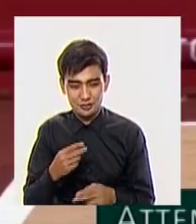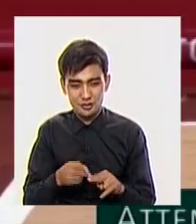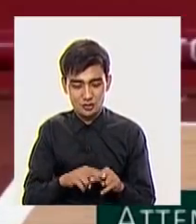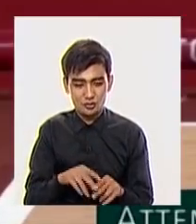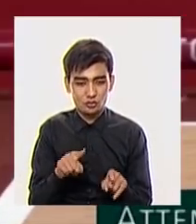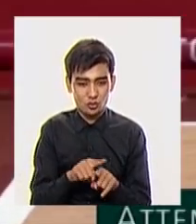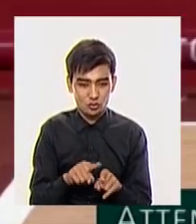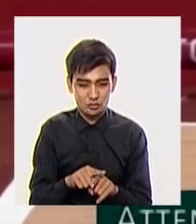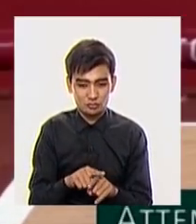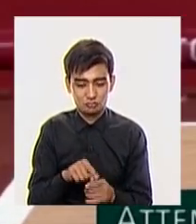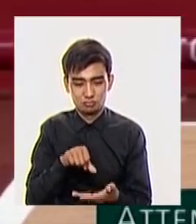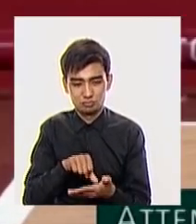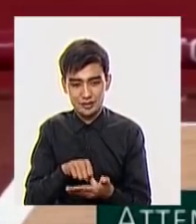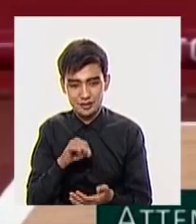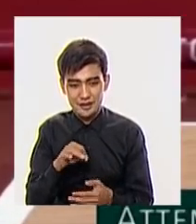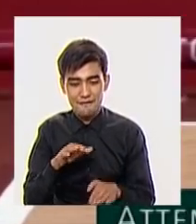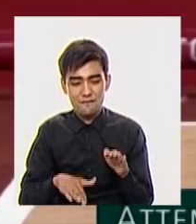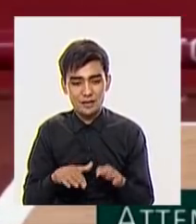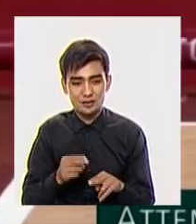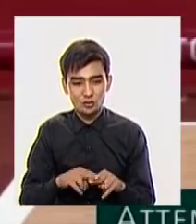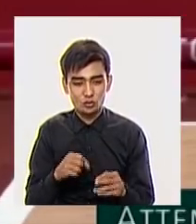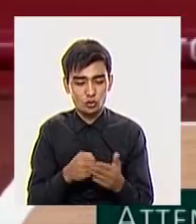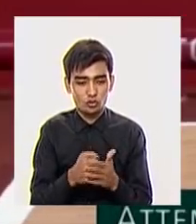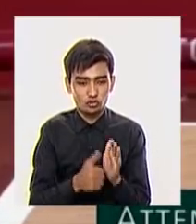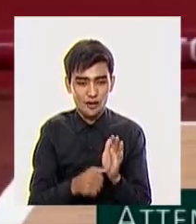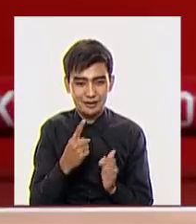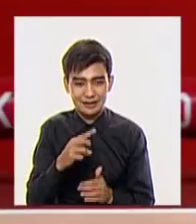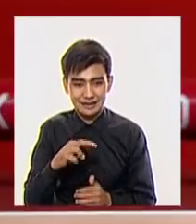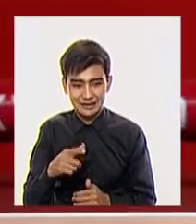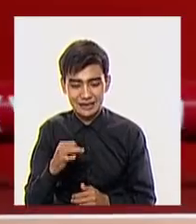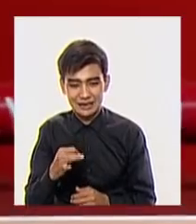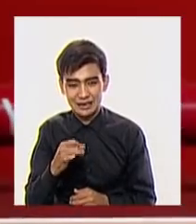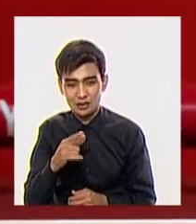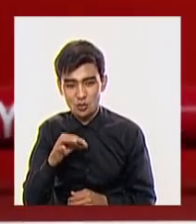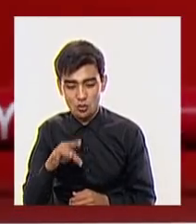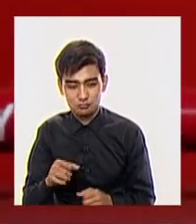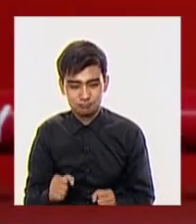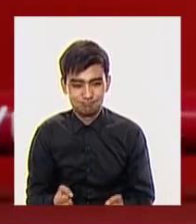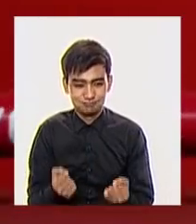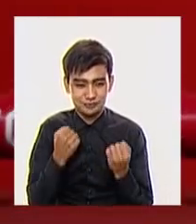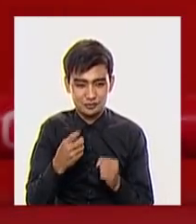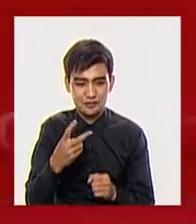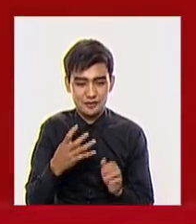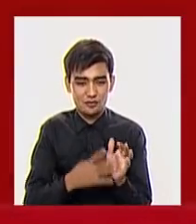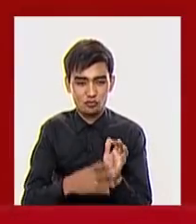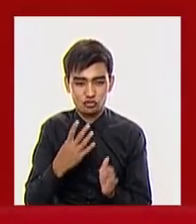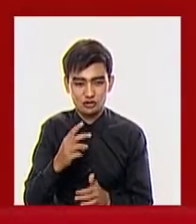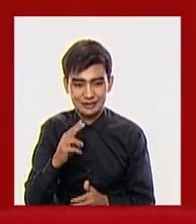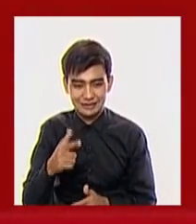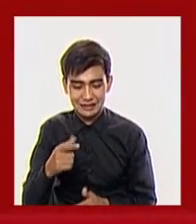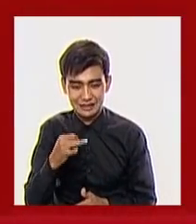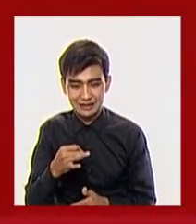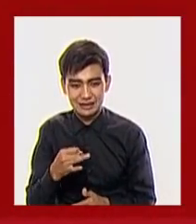прошли безрезультатно. В весовой категории до 61 килограмма Игорь смог в сумме поднять 294 килограмма